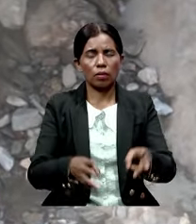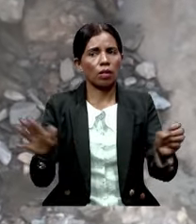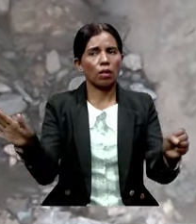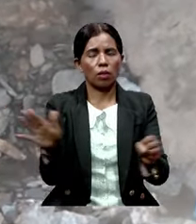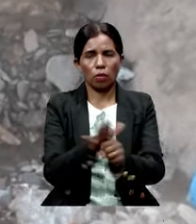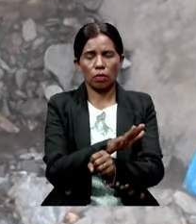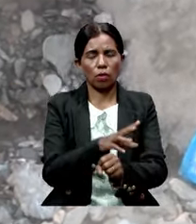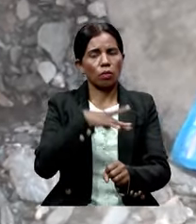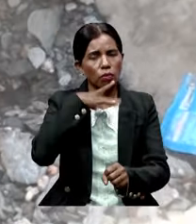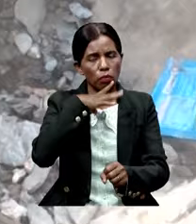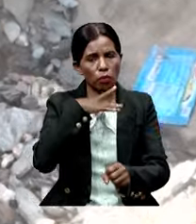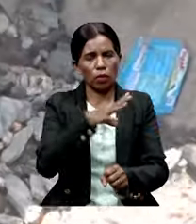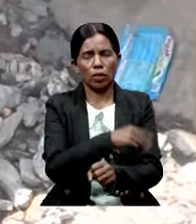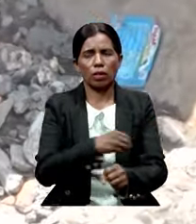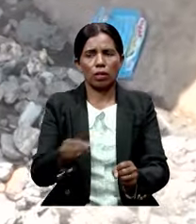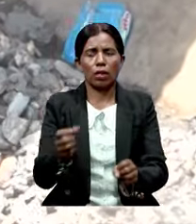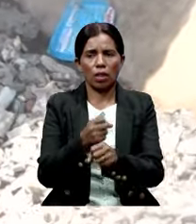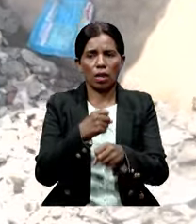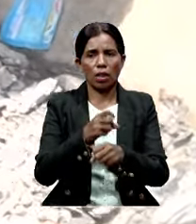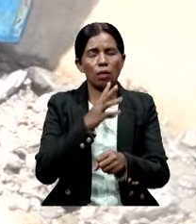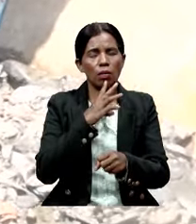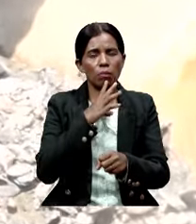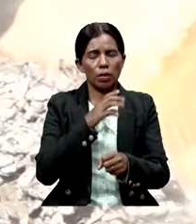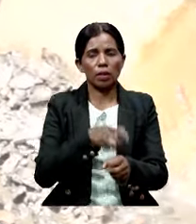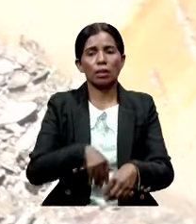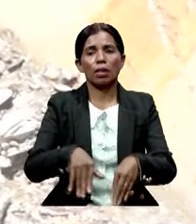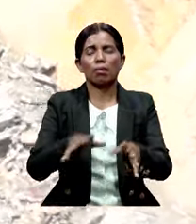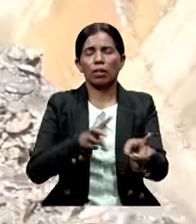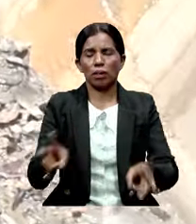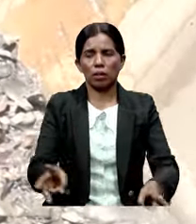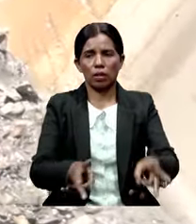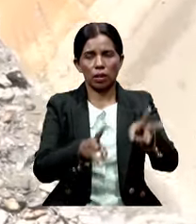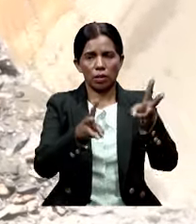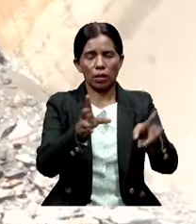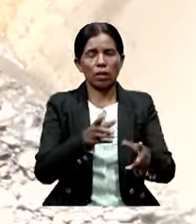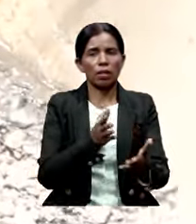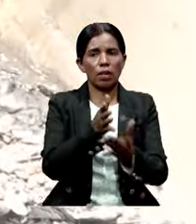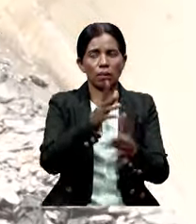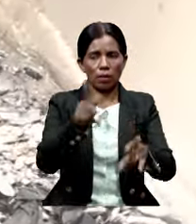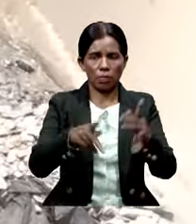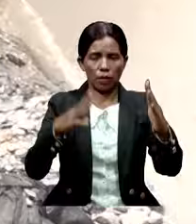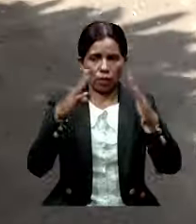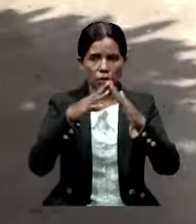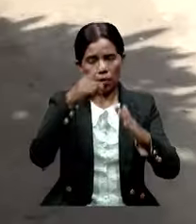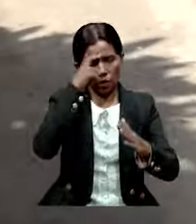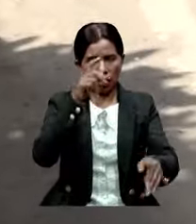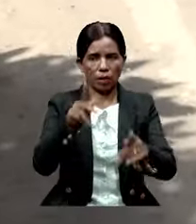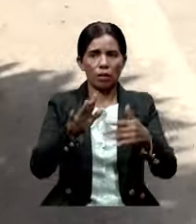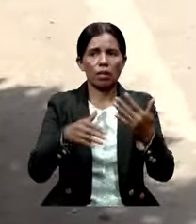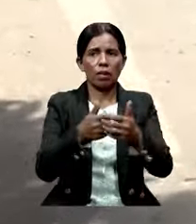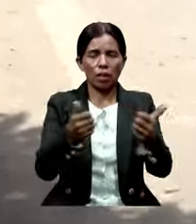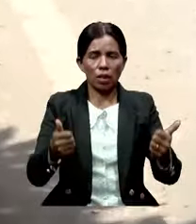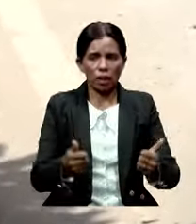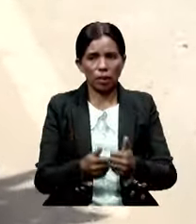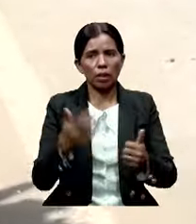konuho lisu no tahu nune halo be na lihun deit iha strada no sulin tamba ba komunidade ne uma. Tamba ne komunidade iha aldeia